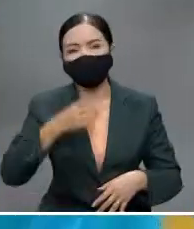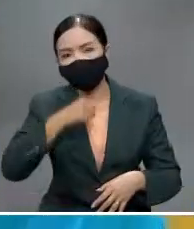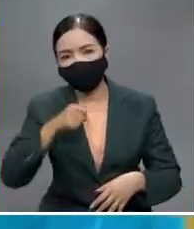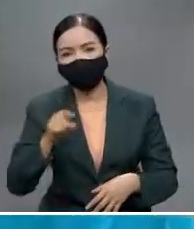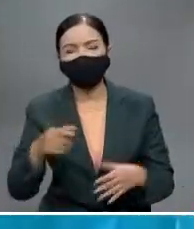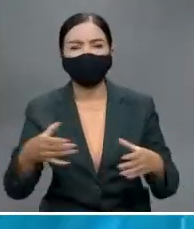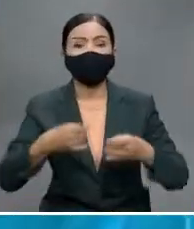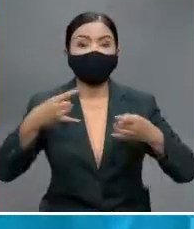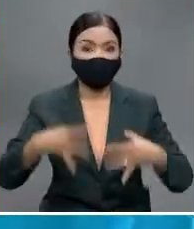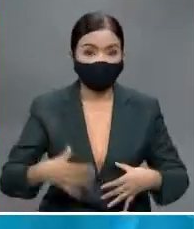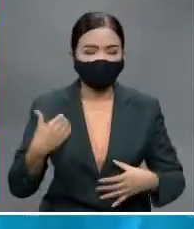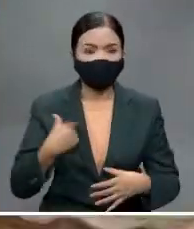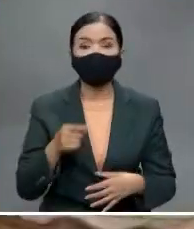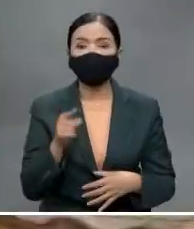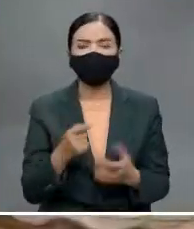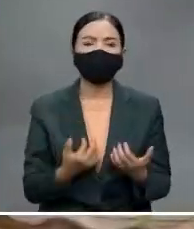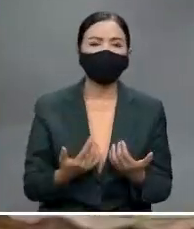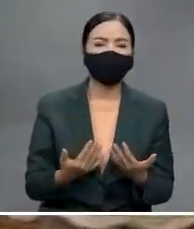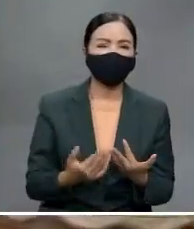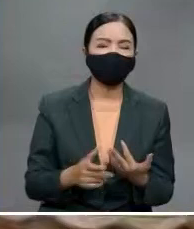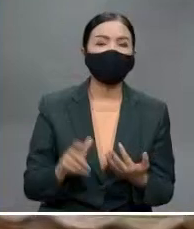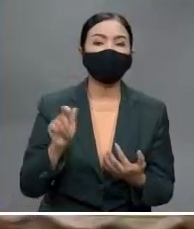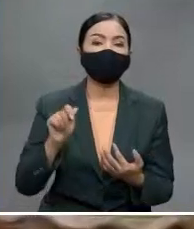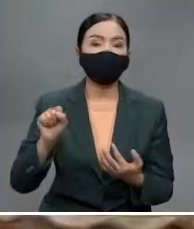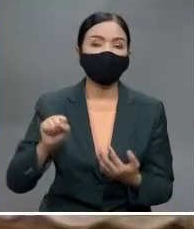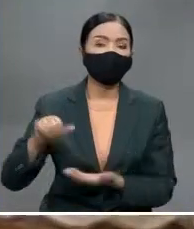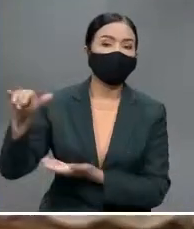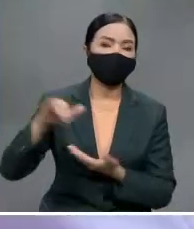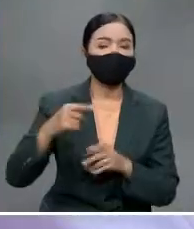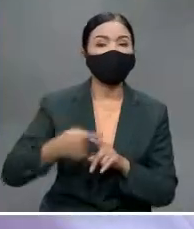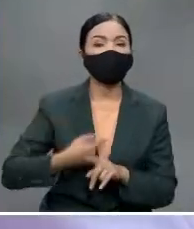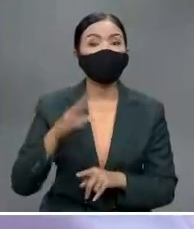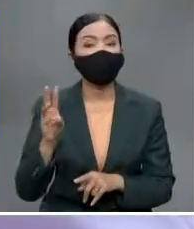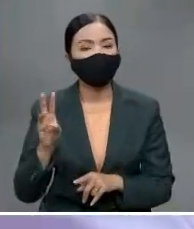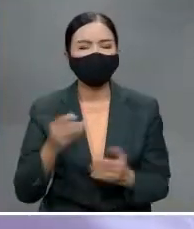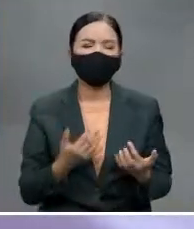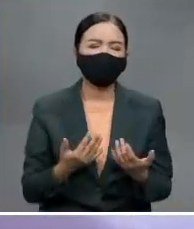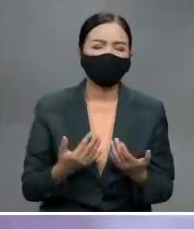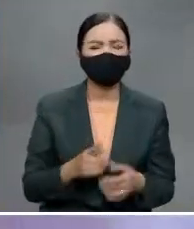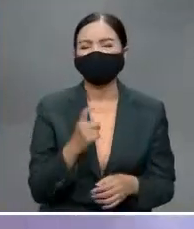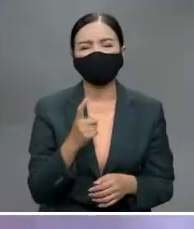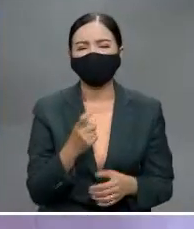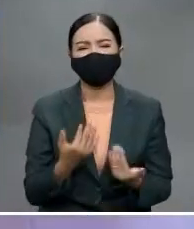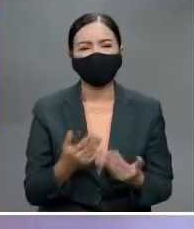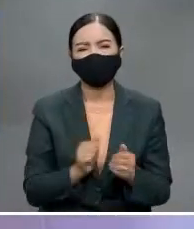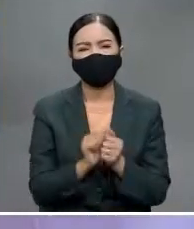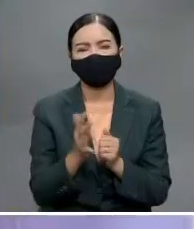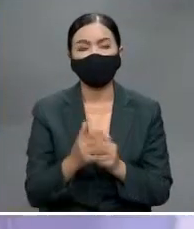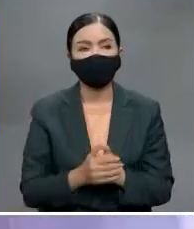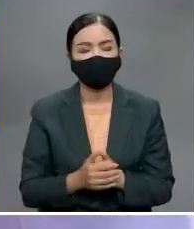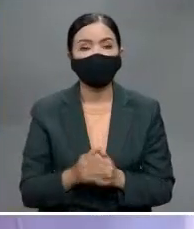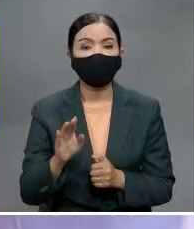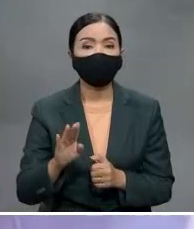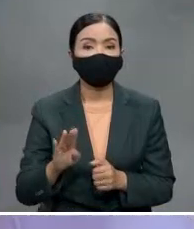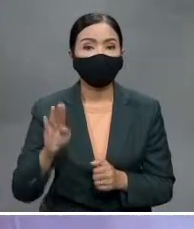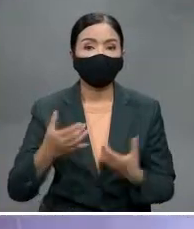อายุนี่แหละเป็นกลุ่มเสี่ยงการที่คุณจะรอ axhไอ้มาในช่วงมิถุนายนรอไม่ได้แล้วค่ะแล้วทางการจีน